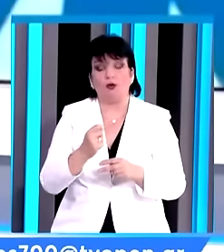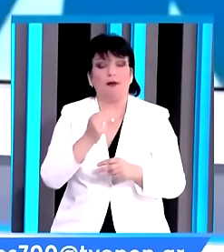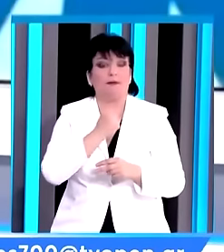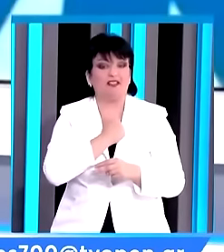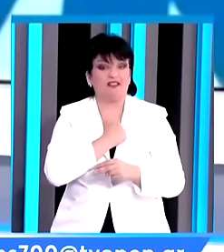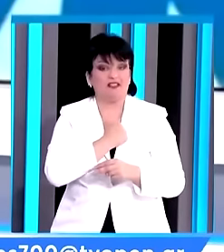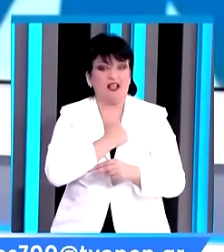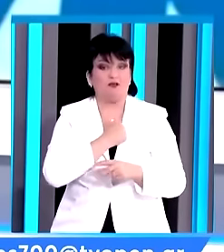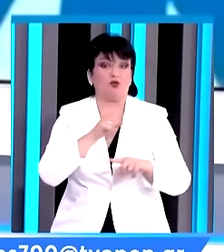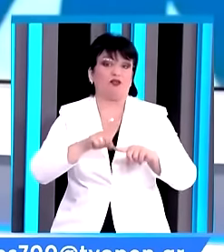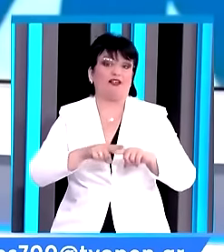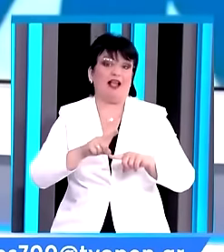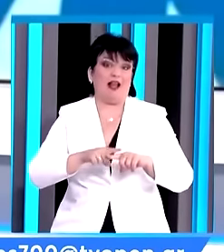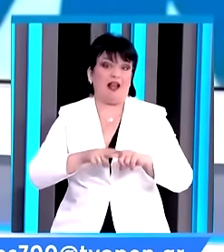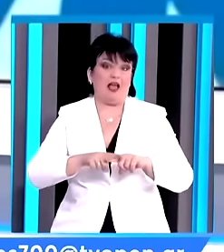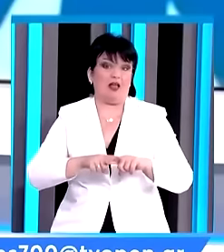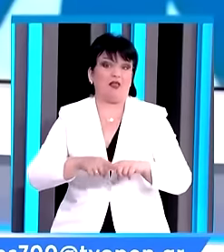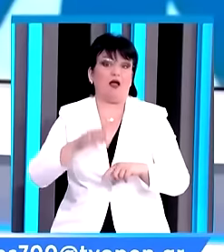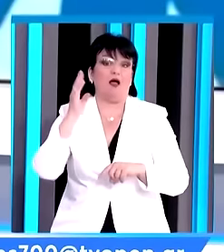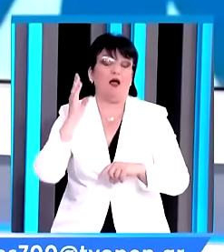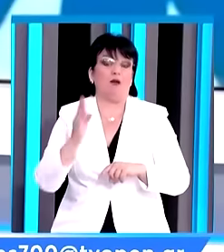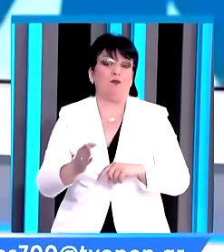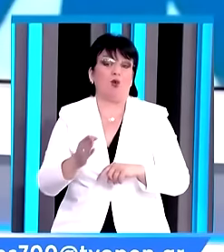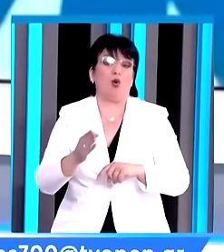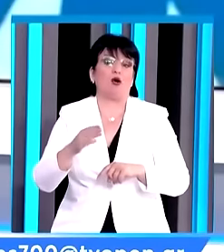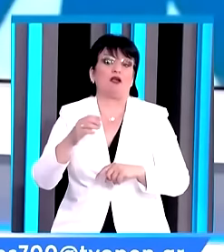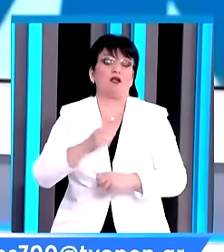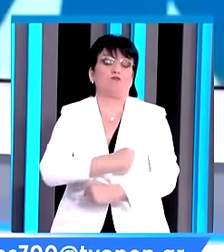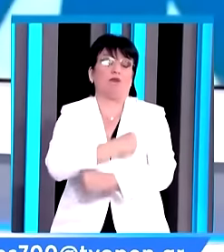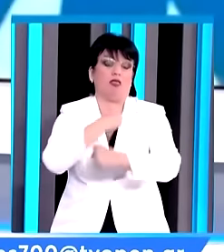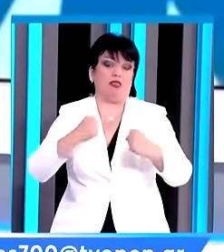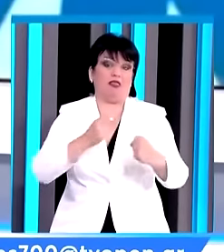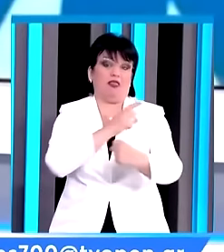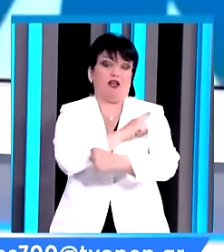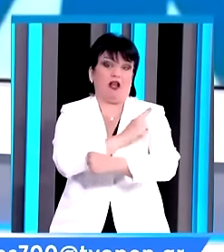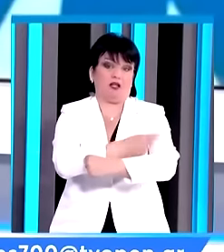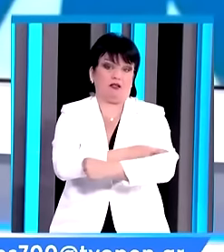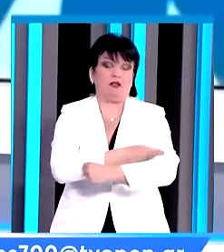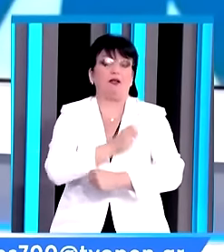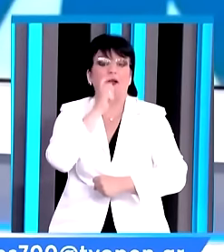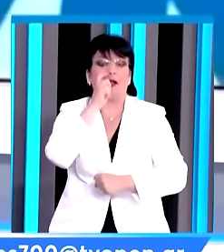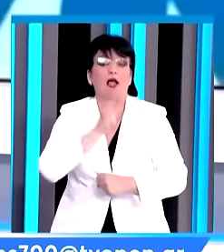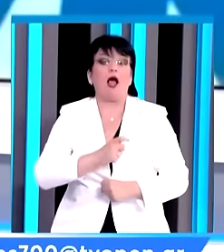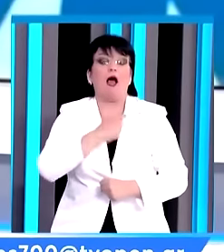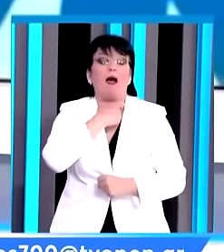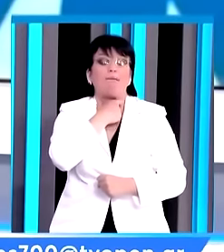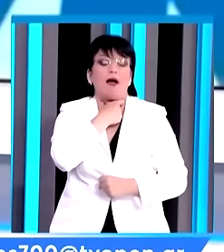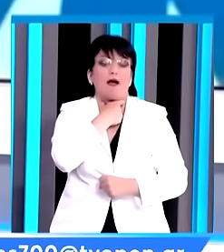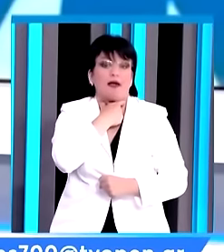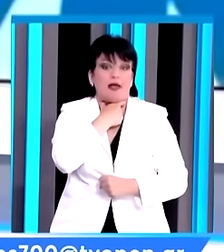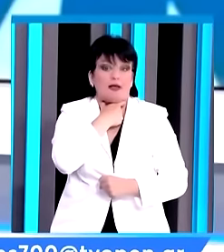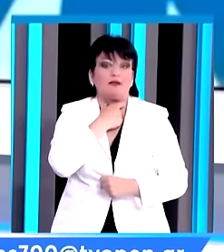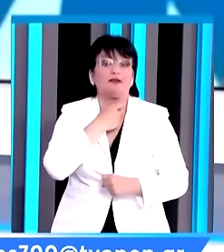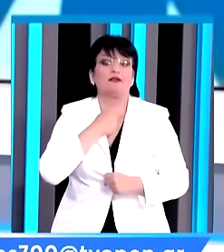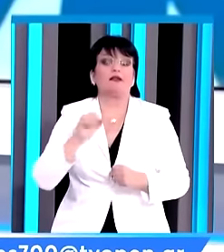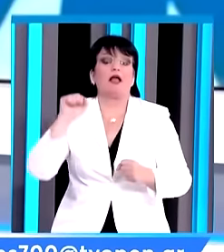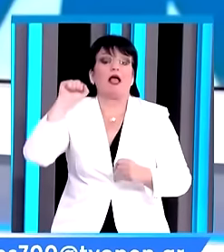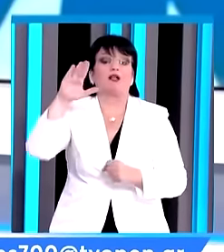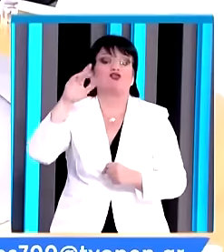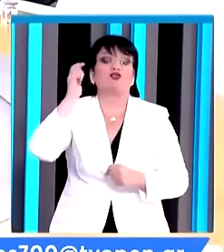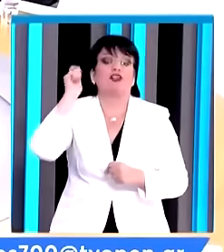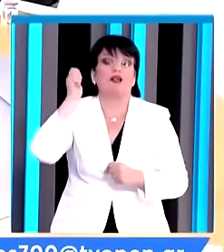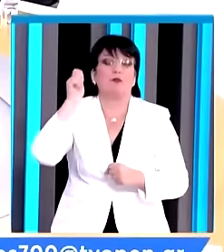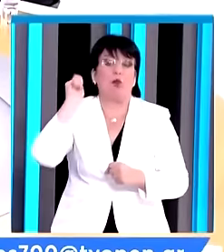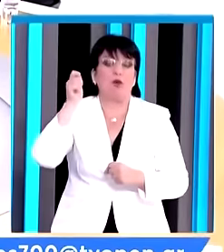πιστεύουν ότι η Ελλάδα μπορεί να είναι αδύναμη. Η ισχυρή αποτροπή είναι απαραίτητη, για μια εξωτερική